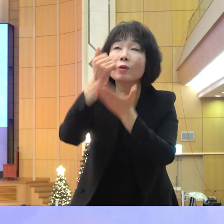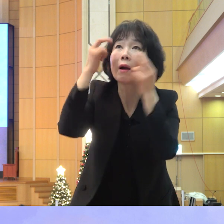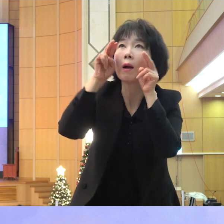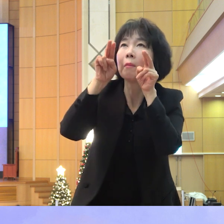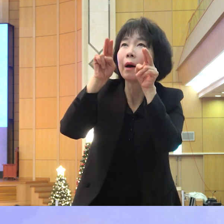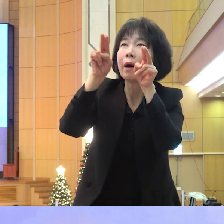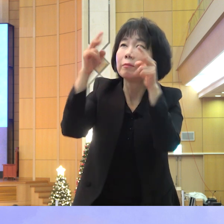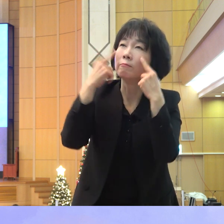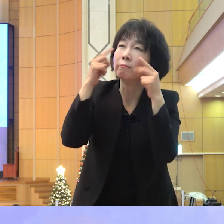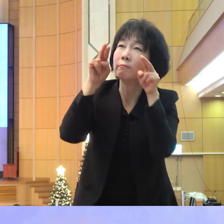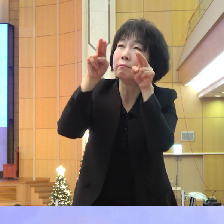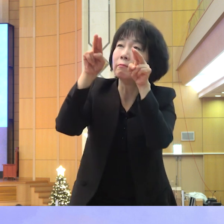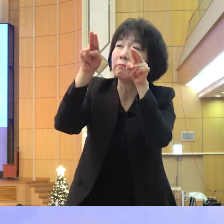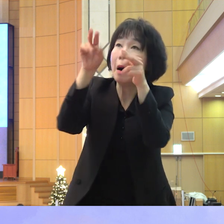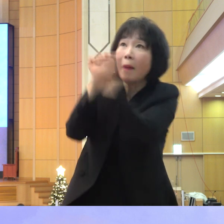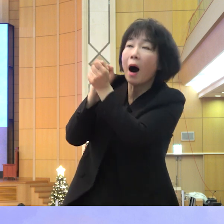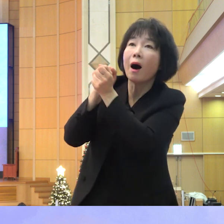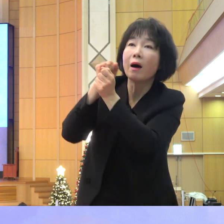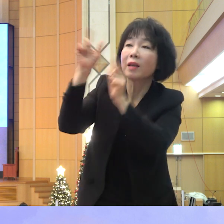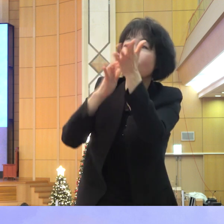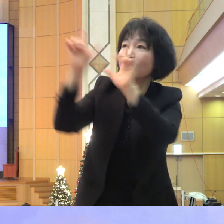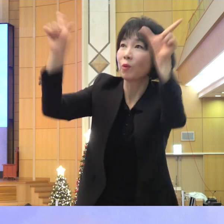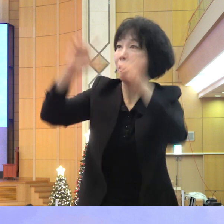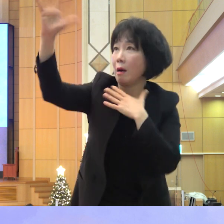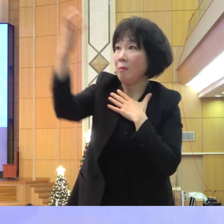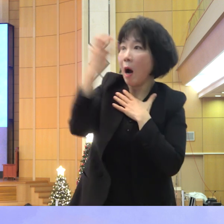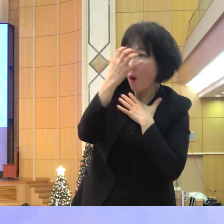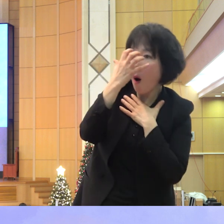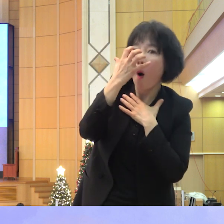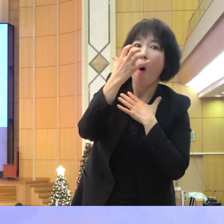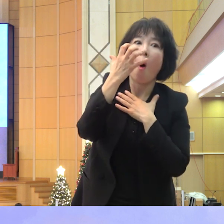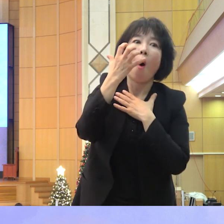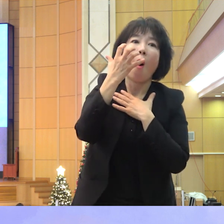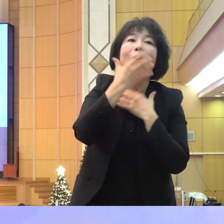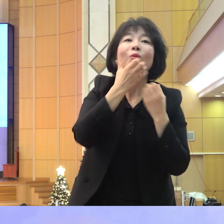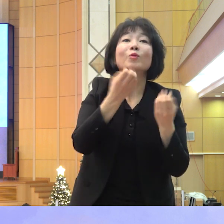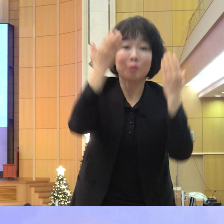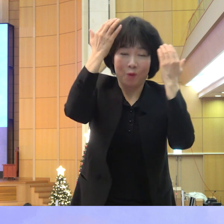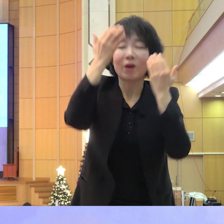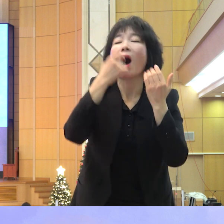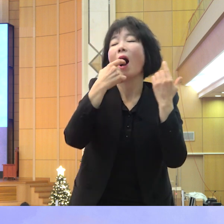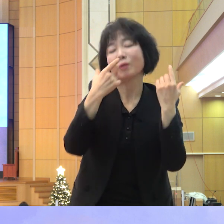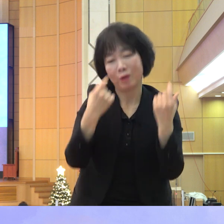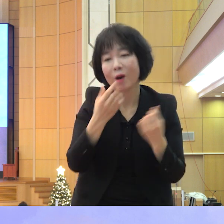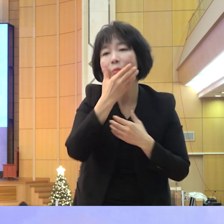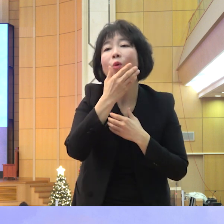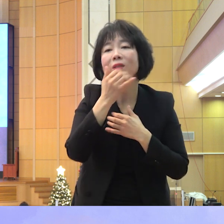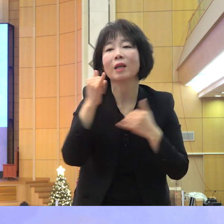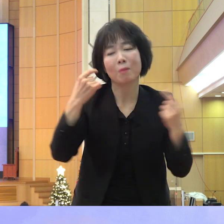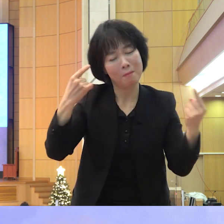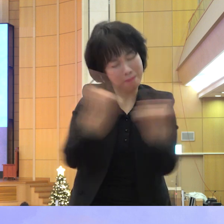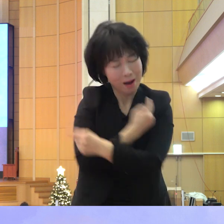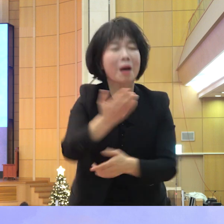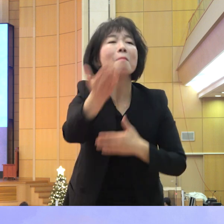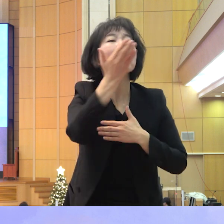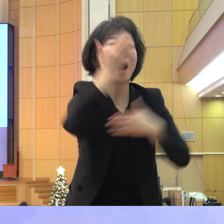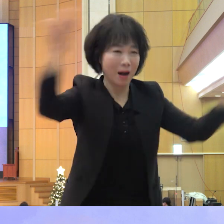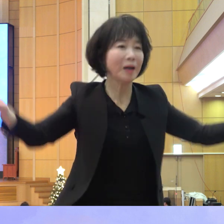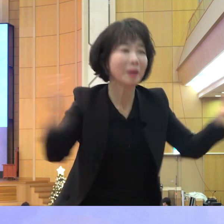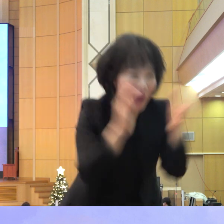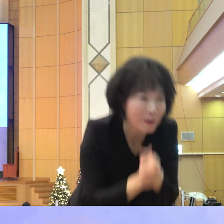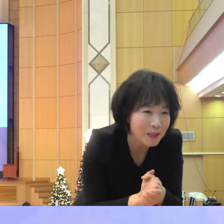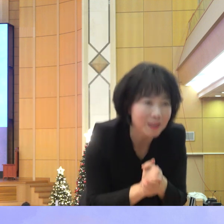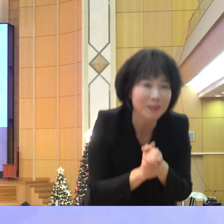것인가? 주님의 형상을 담게 되고 축복의 하나님처럼 복인 사람 될 거 아니야? 할렐루야!